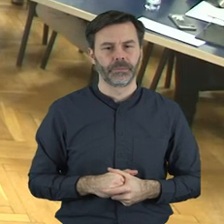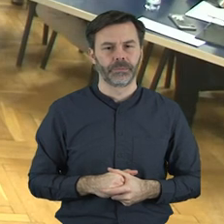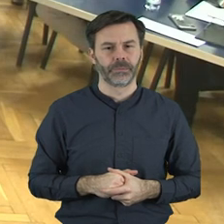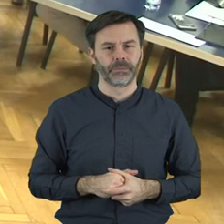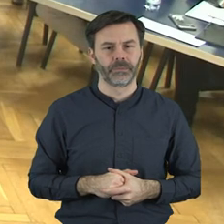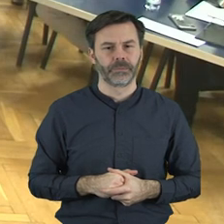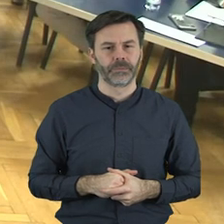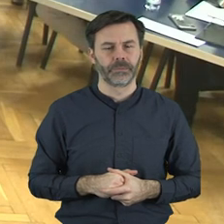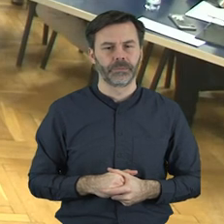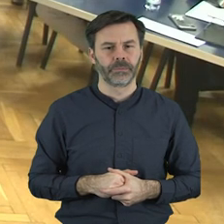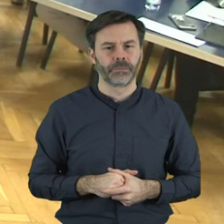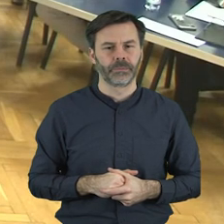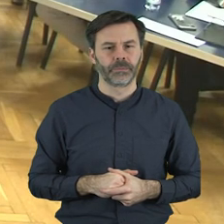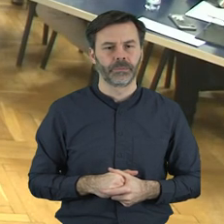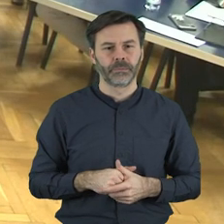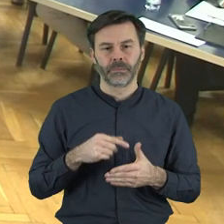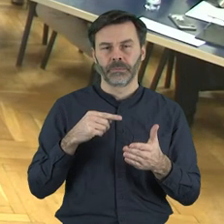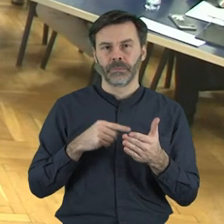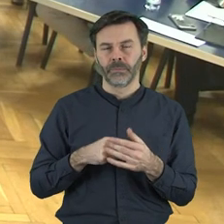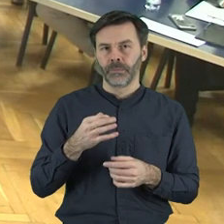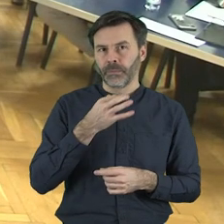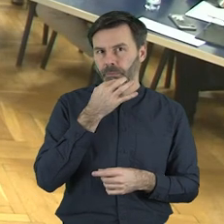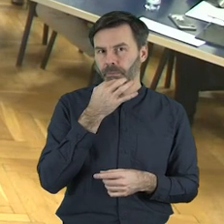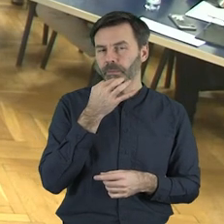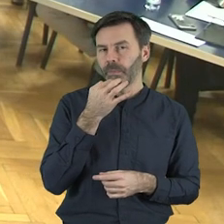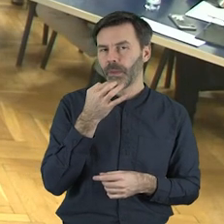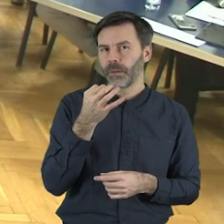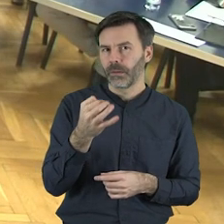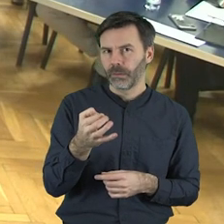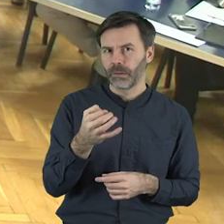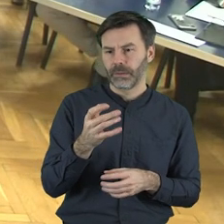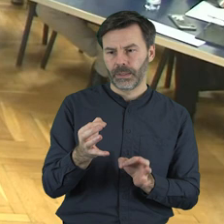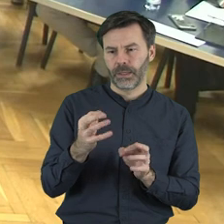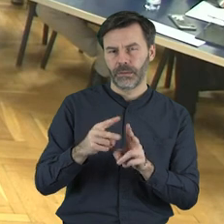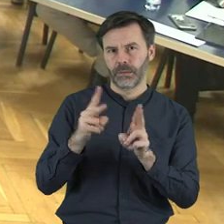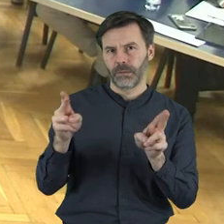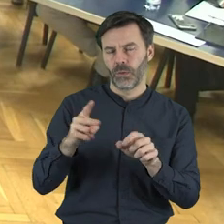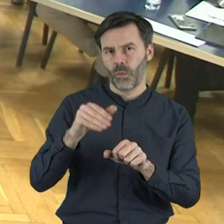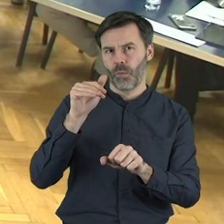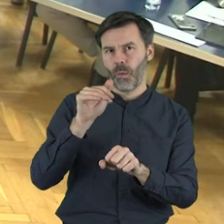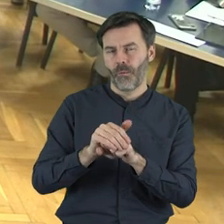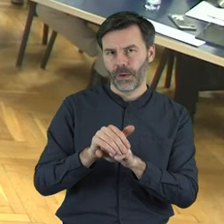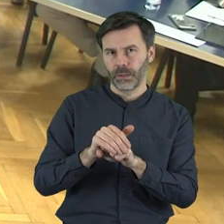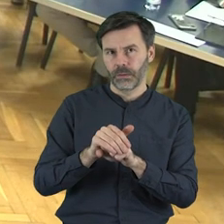obowiązującej umowy w przypadku, kiedy ona będzie się zamykała do